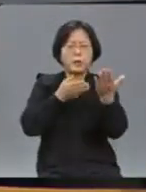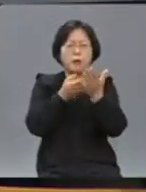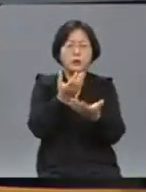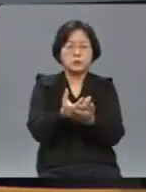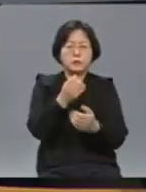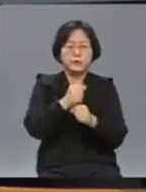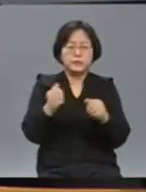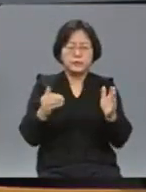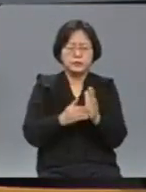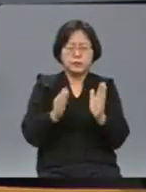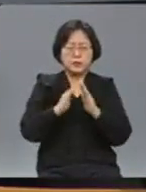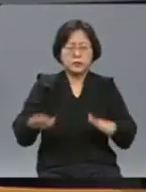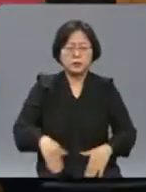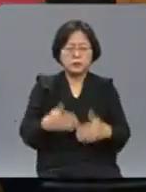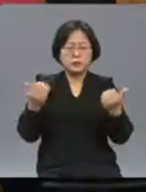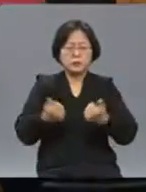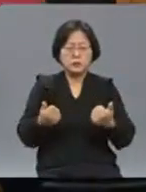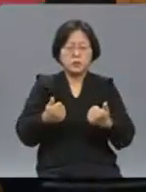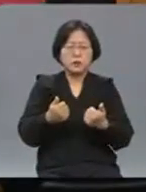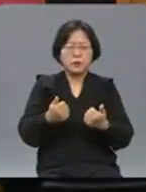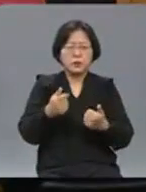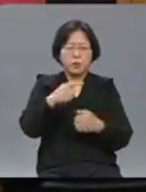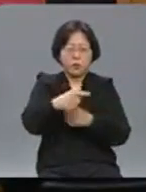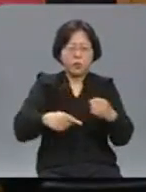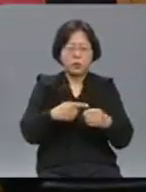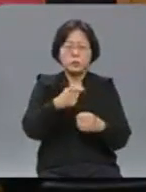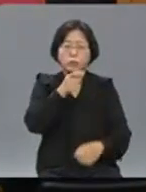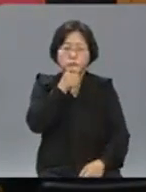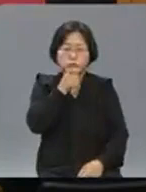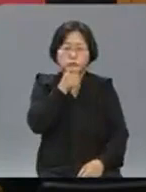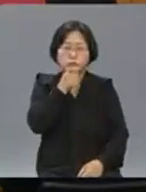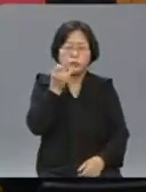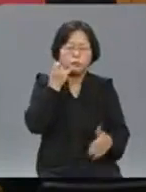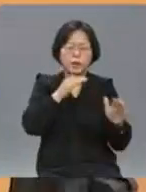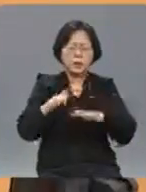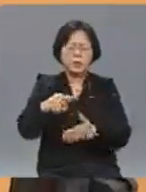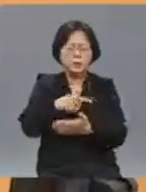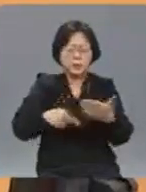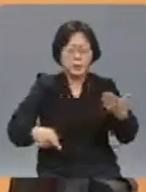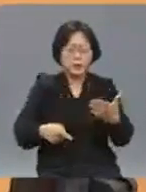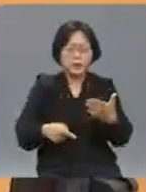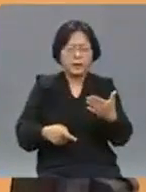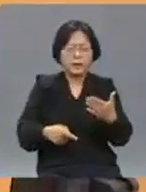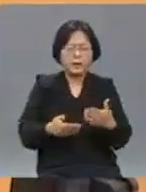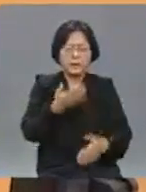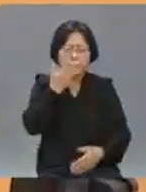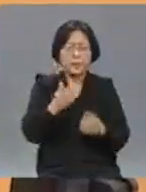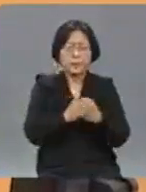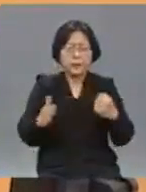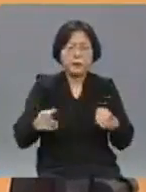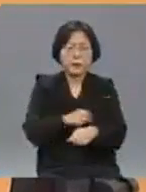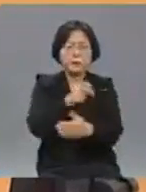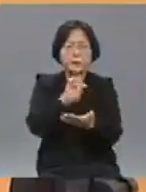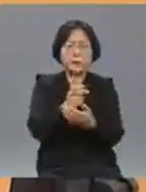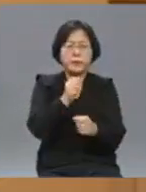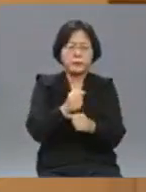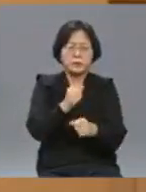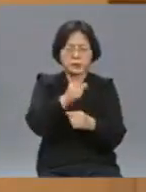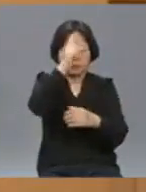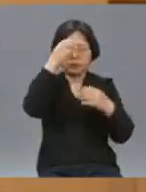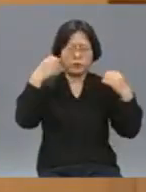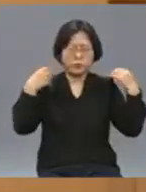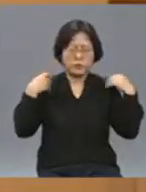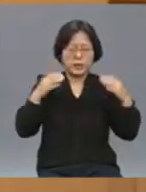채택했습니다. 전남도의회는 오염수 방류에 따른 수산업계 피해는 불가피하다며 특별법 제정을 통해 범정부